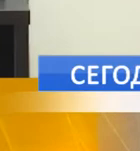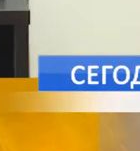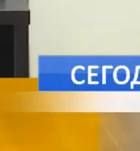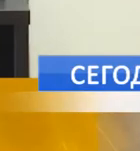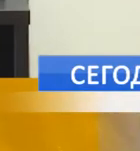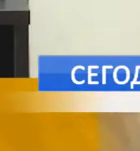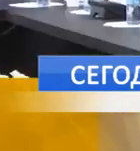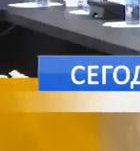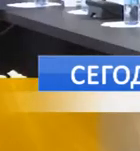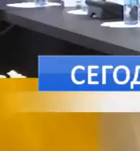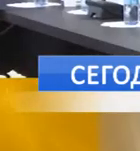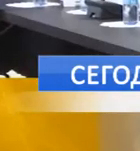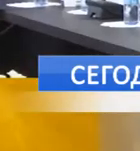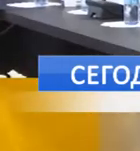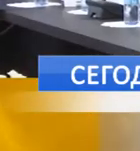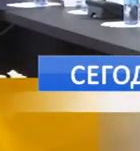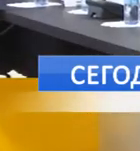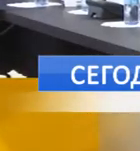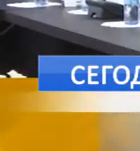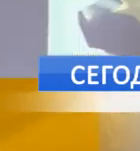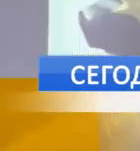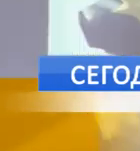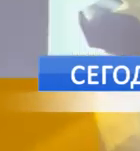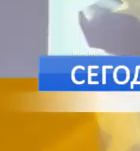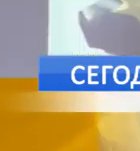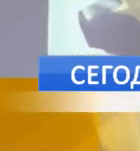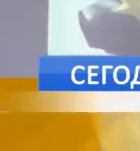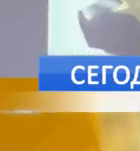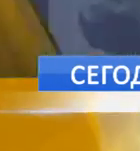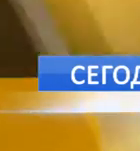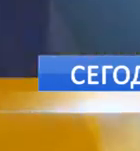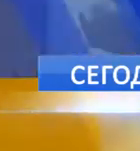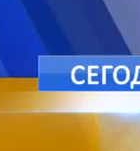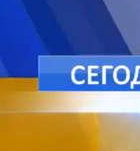конкурса товаропроизводителей на премии президента страны внесены изменения.